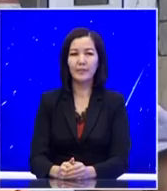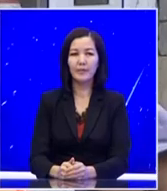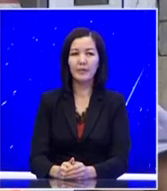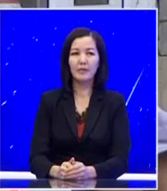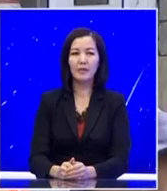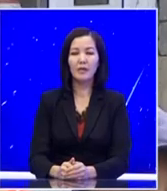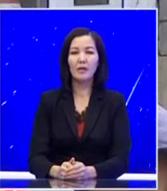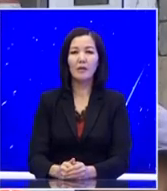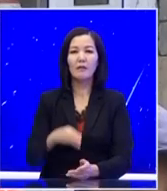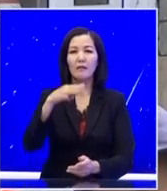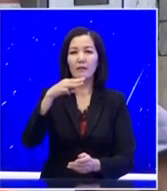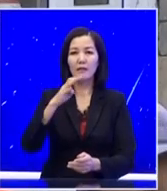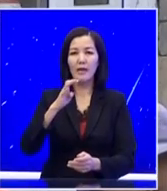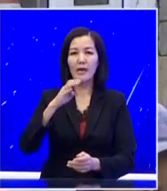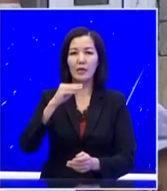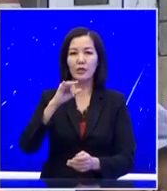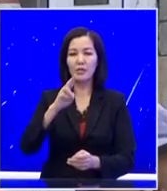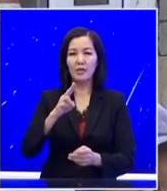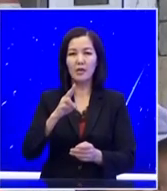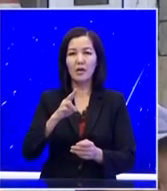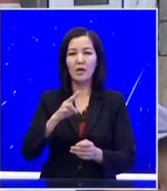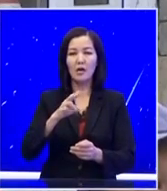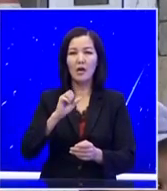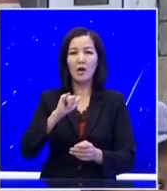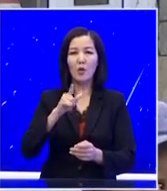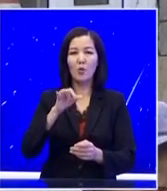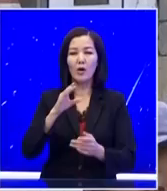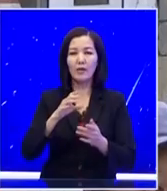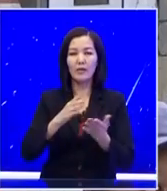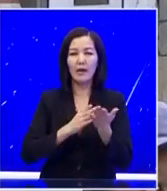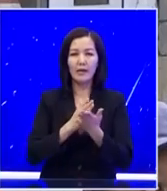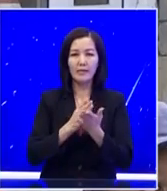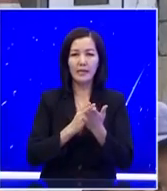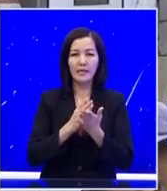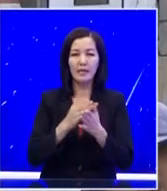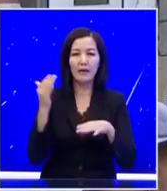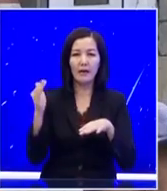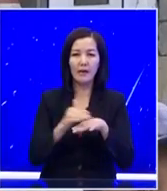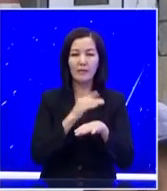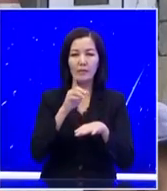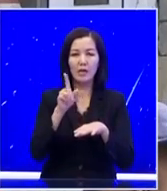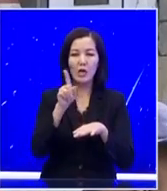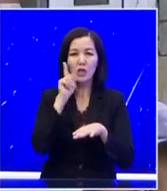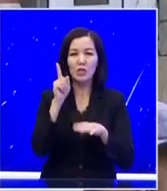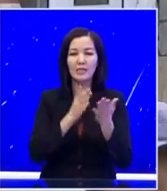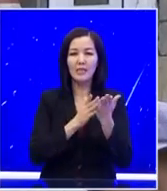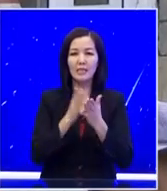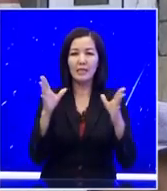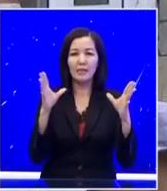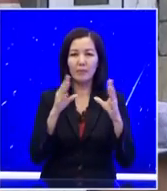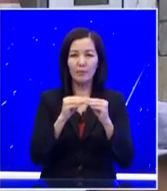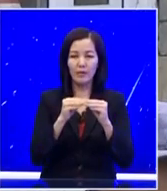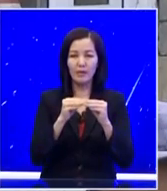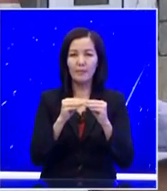Тәжік-ауған ардагерлерінің атынан қайырымдылық қорын жасап жатырмыз. Жастар саясатымен бірігіп, бұл кісілерден біз